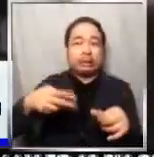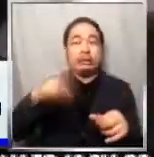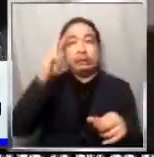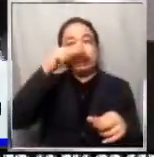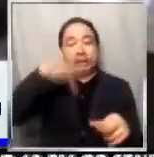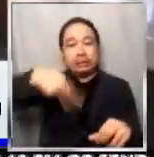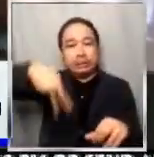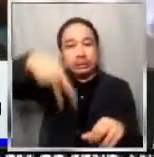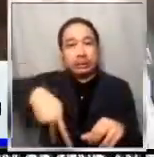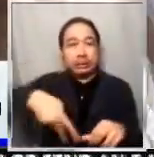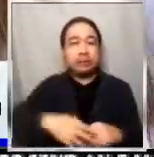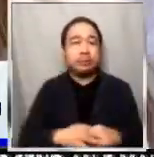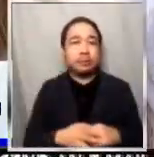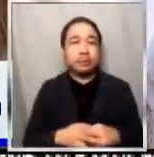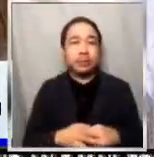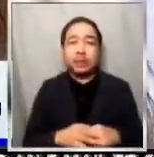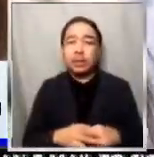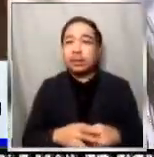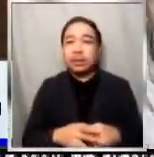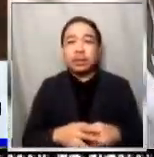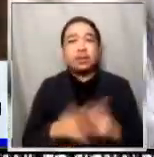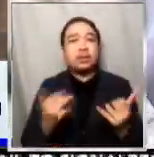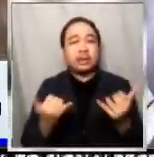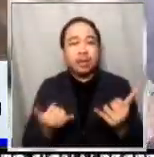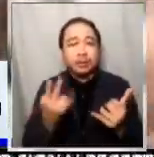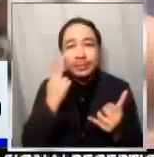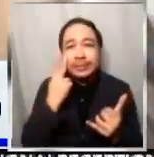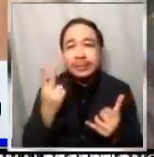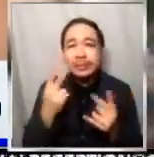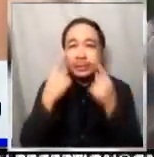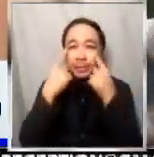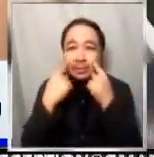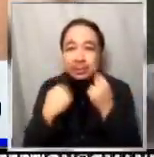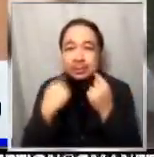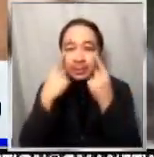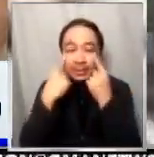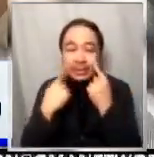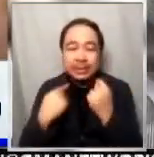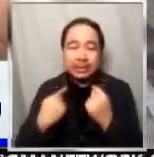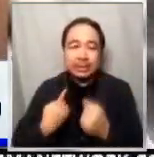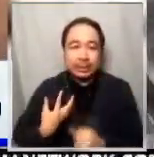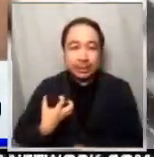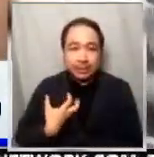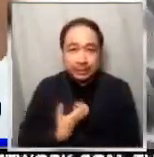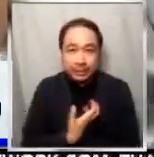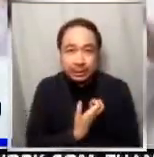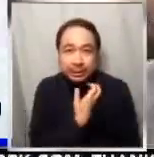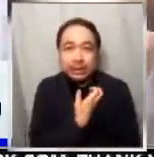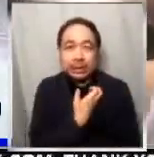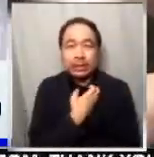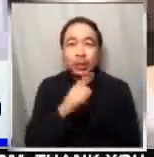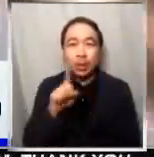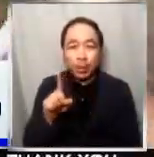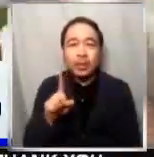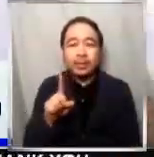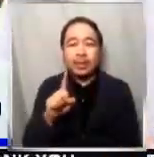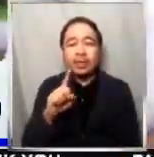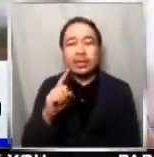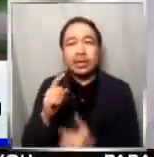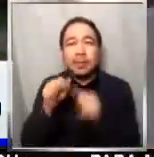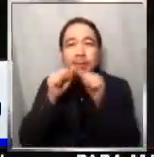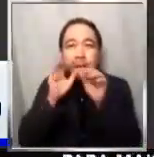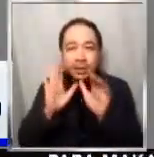Ramdam sa bawat hikbi, sa bawat patak ng luha, ang sakit ng pamamaalam sa isang biyayang bigla ang inagaw ng isang malagim na